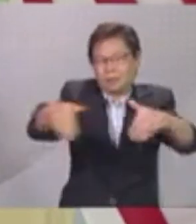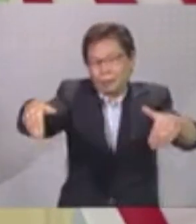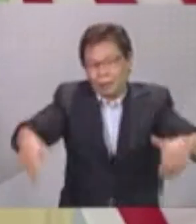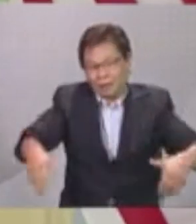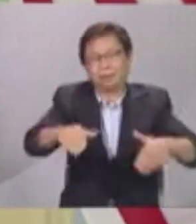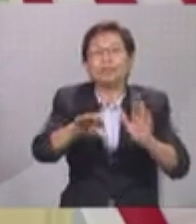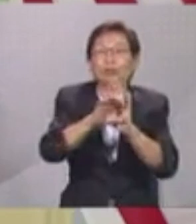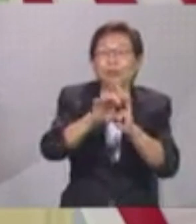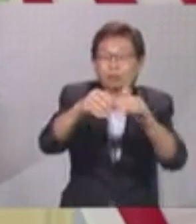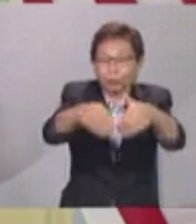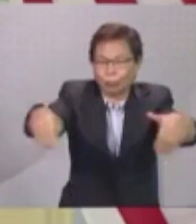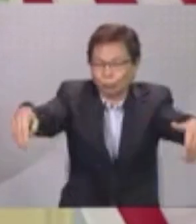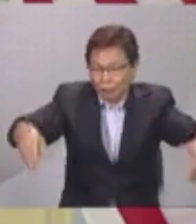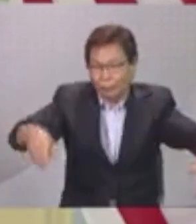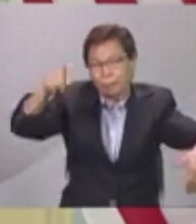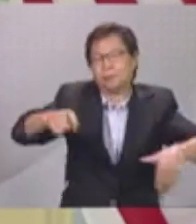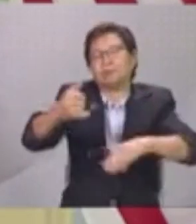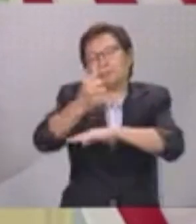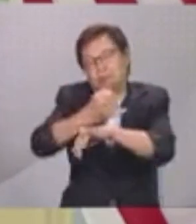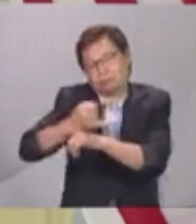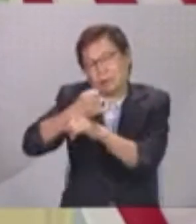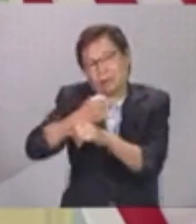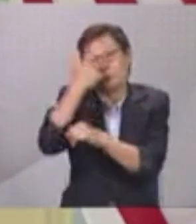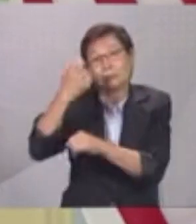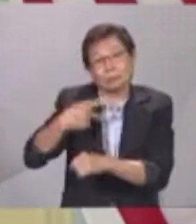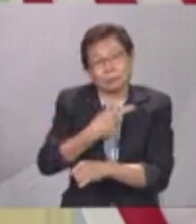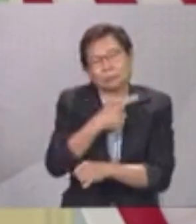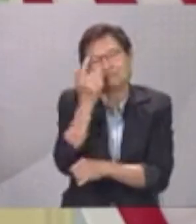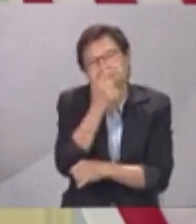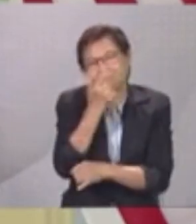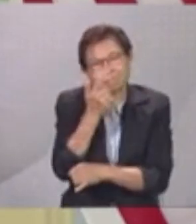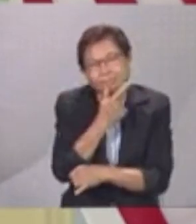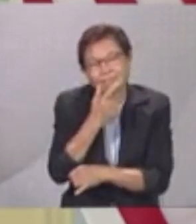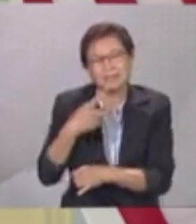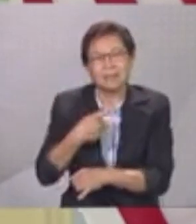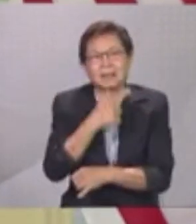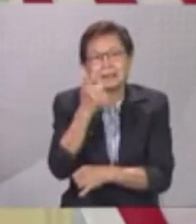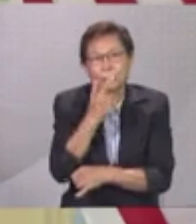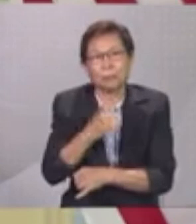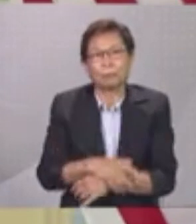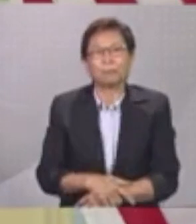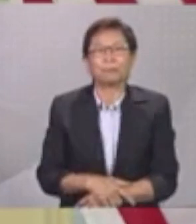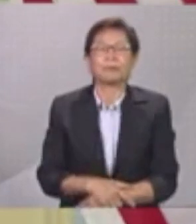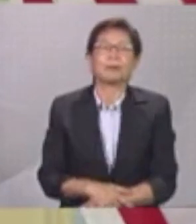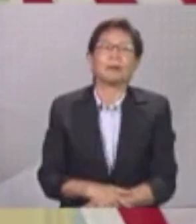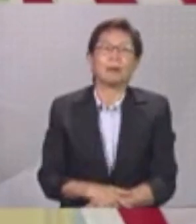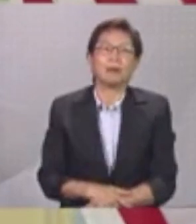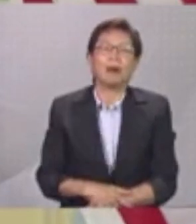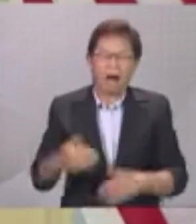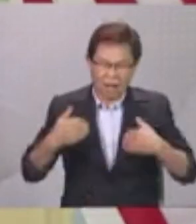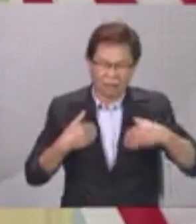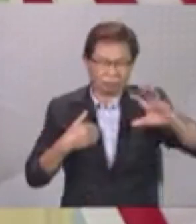Sempadan-sempadan biasanya perlu dijaga sebab kita juga tidak mahu ada daripada zon